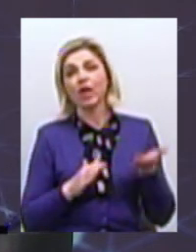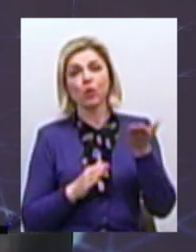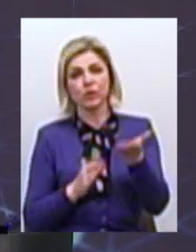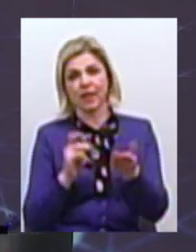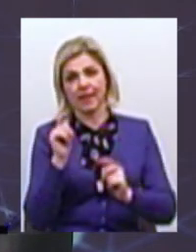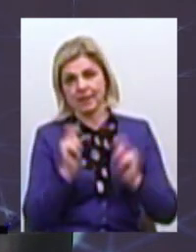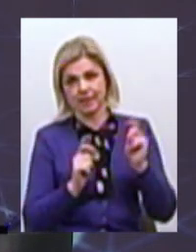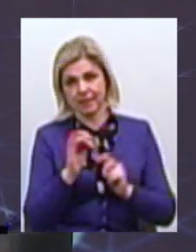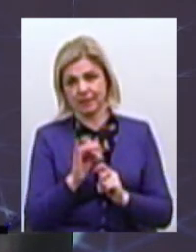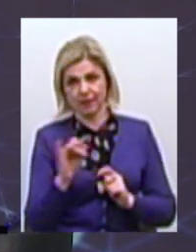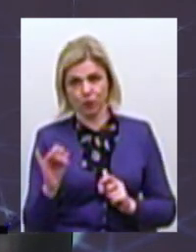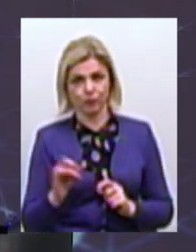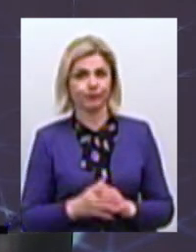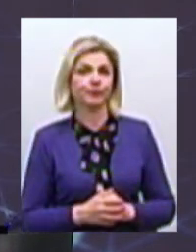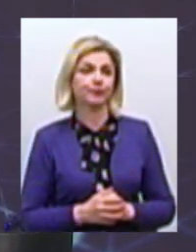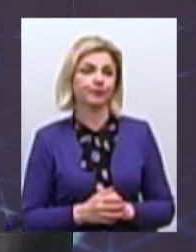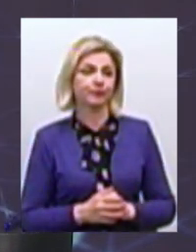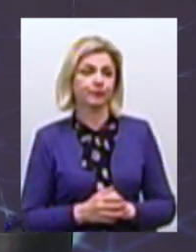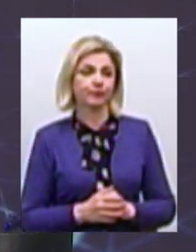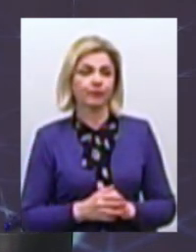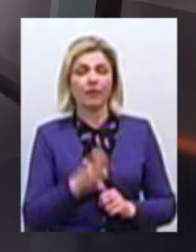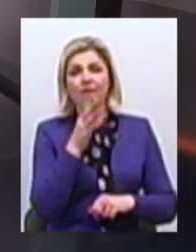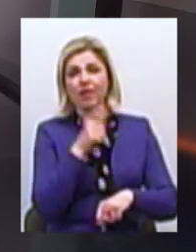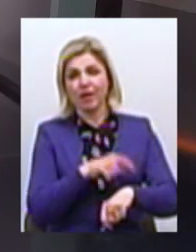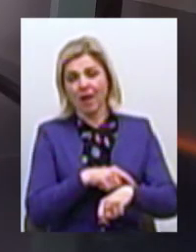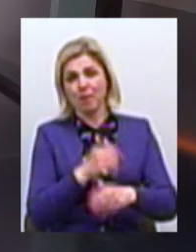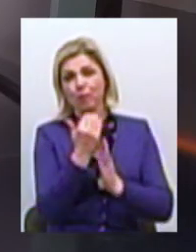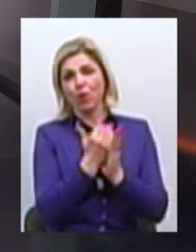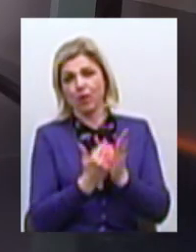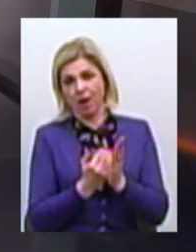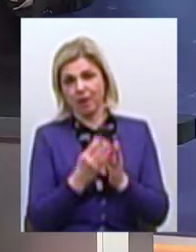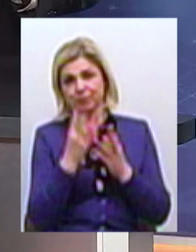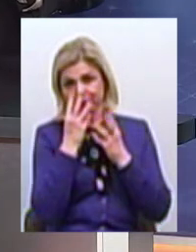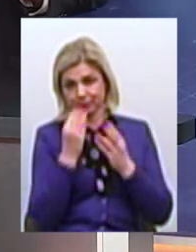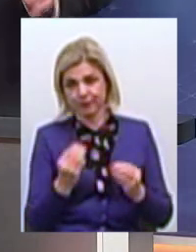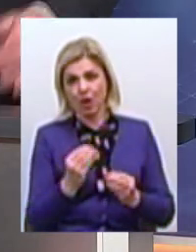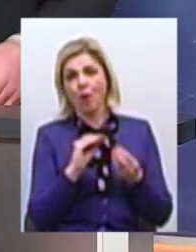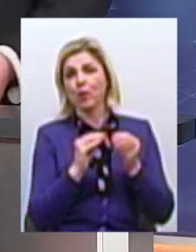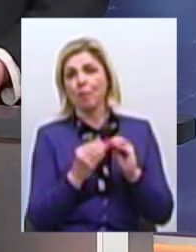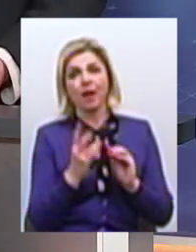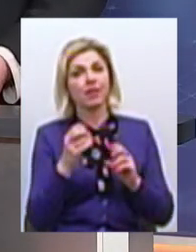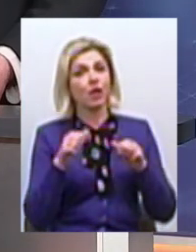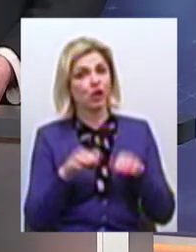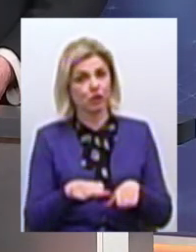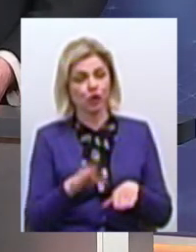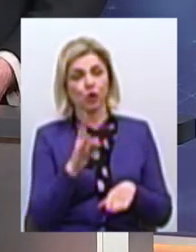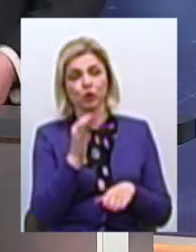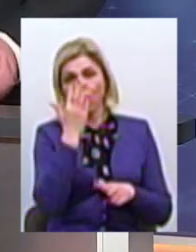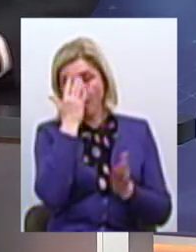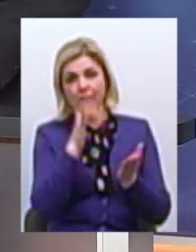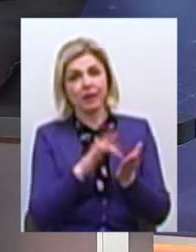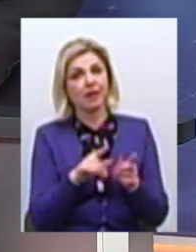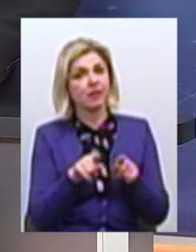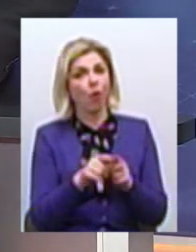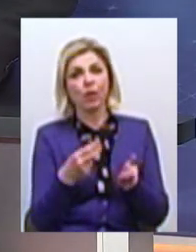мікрофона вас не чути. Да. І час програми вичерпано. Проблему ми не вирішили, але і мети такої собі не ставили.